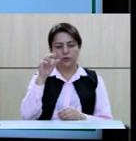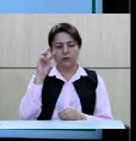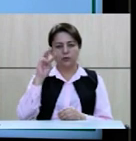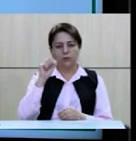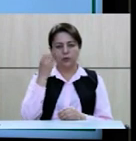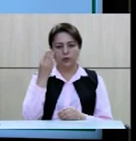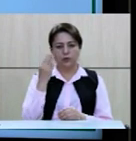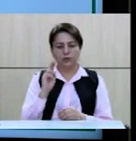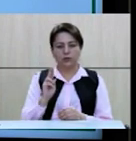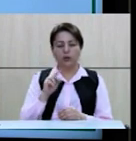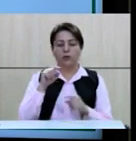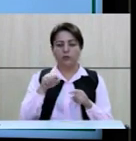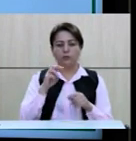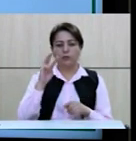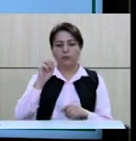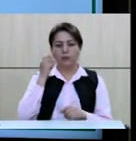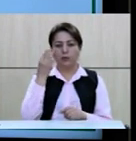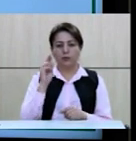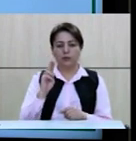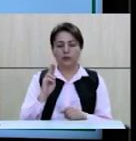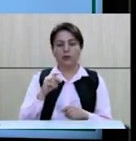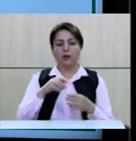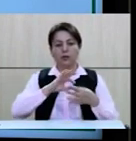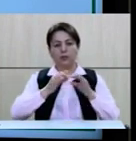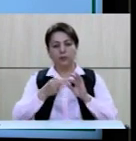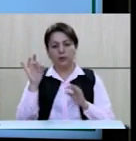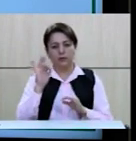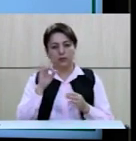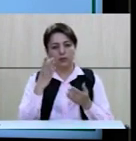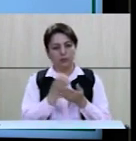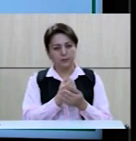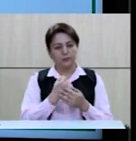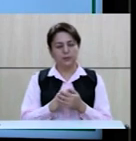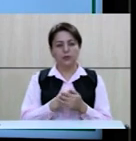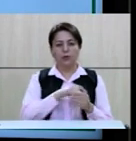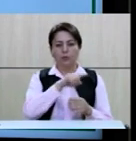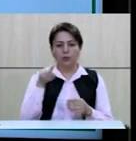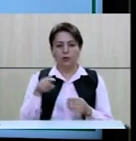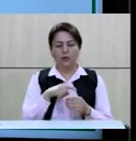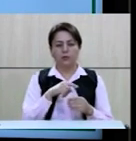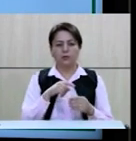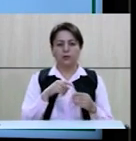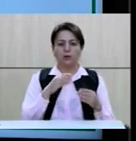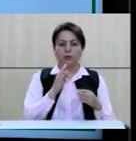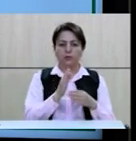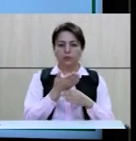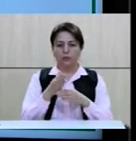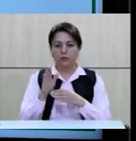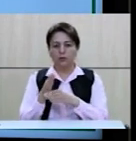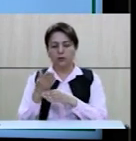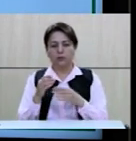443-mashq. Ushbu mashqda gaplardagi ravishlarni topishimiz, ularni tuzilishiga ko'ra